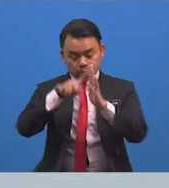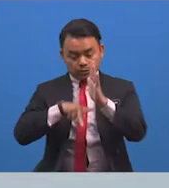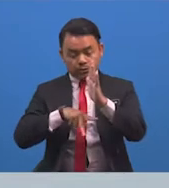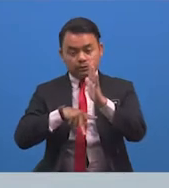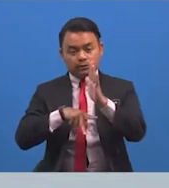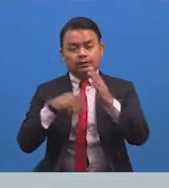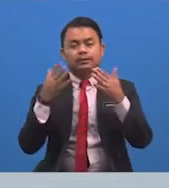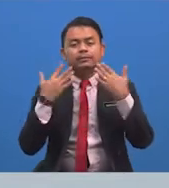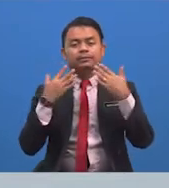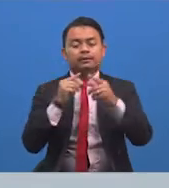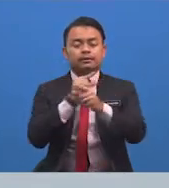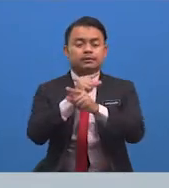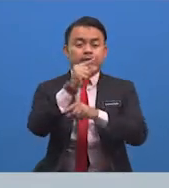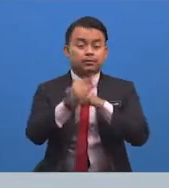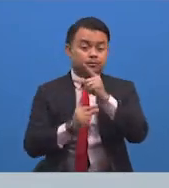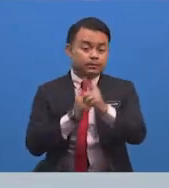global.